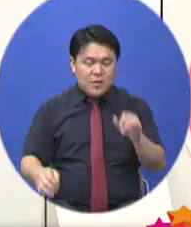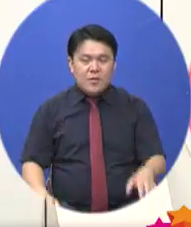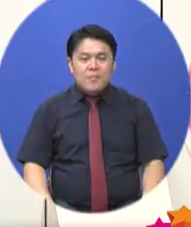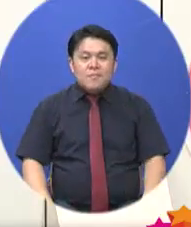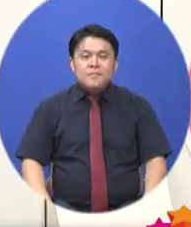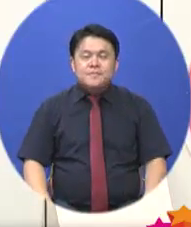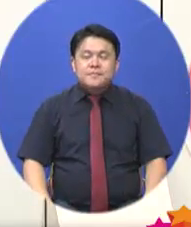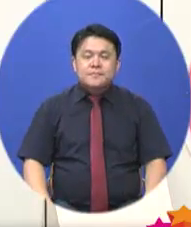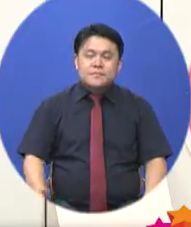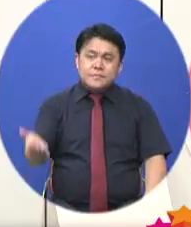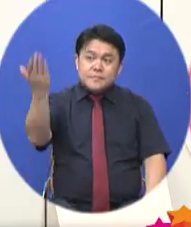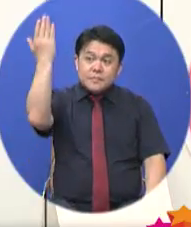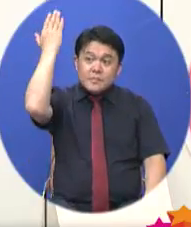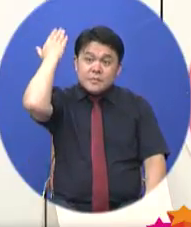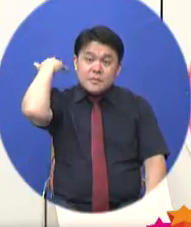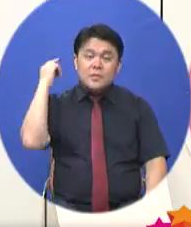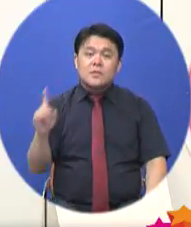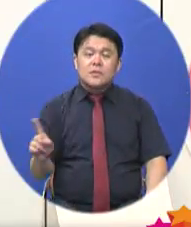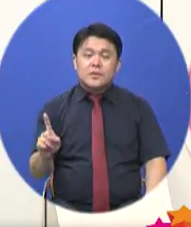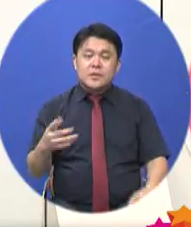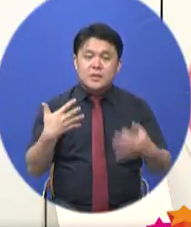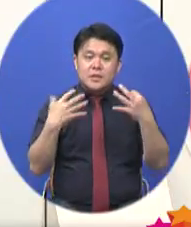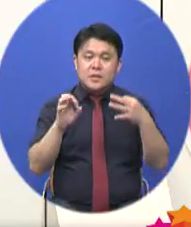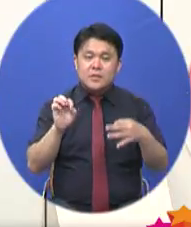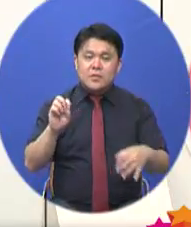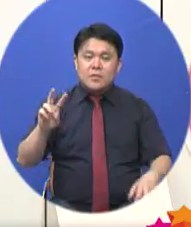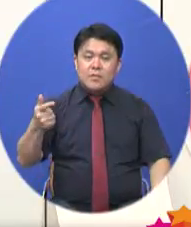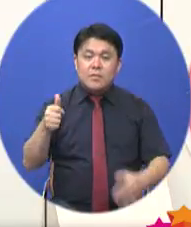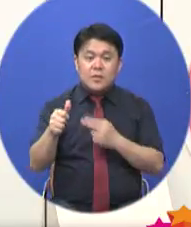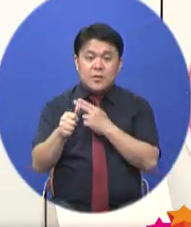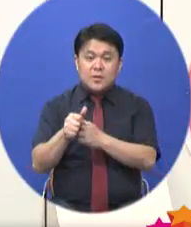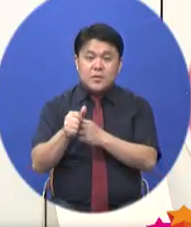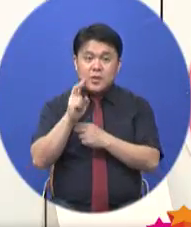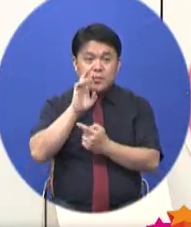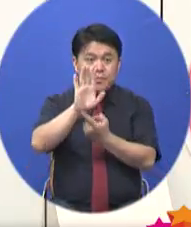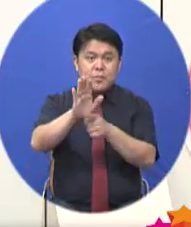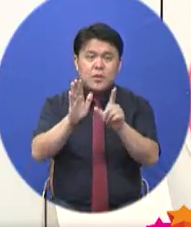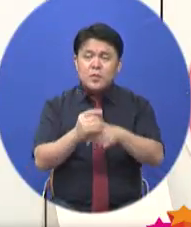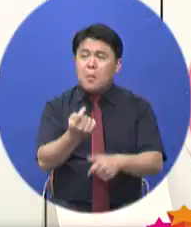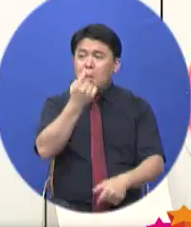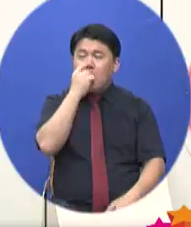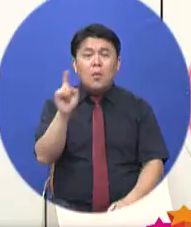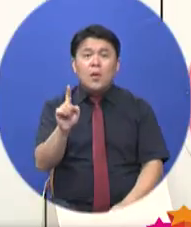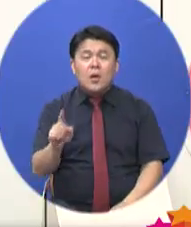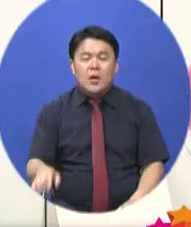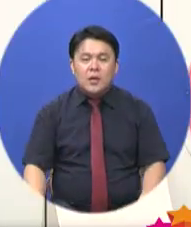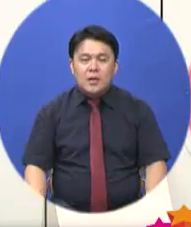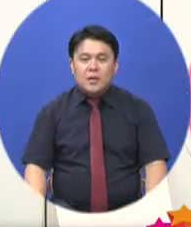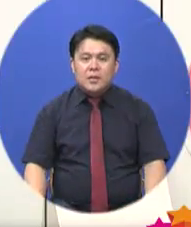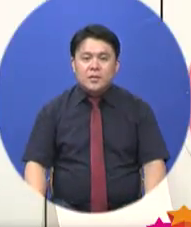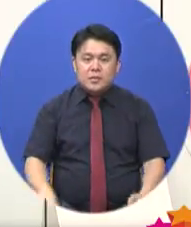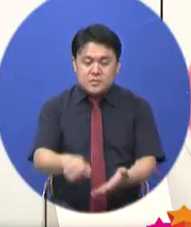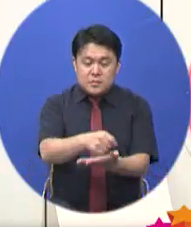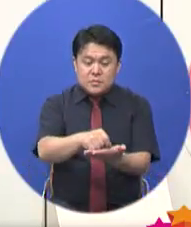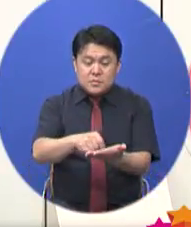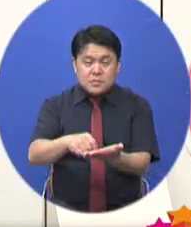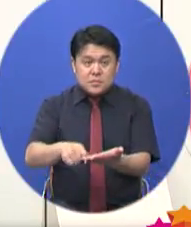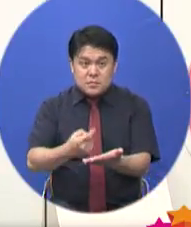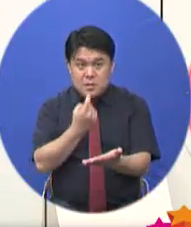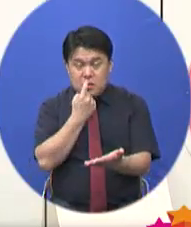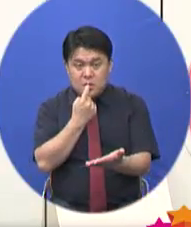가지였는데 그 당시에 김용만 선생님 노래 나올 때는 어떻게 해서 노래를 배우셨나요? 연필로